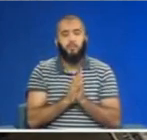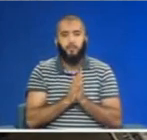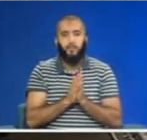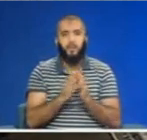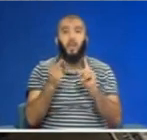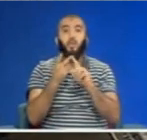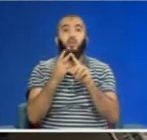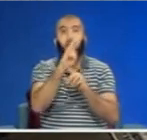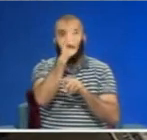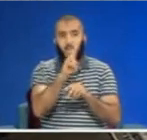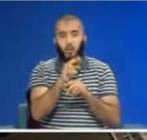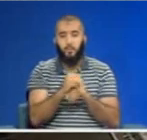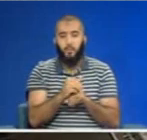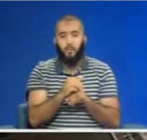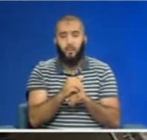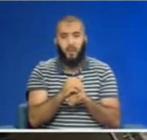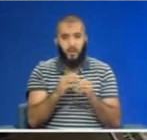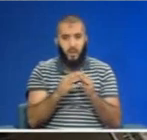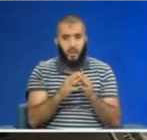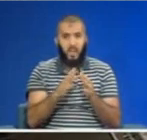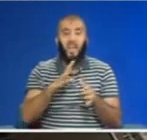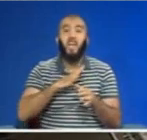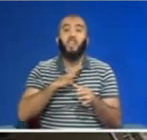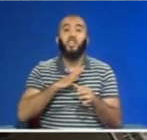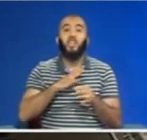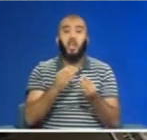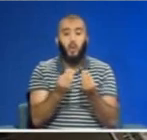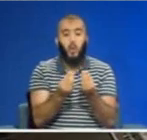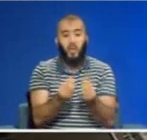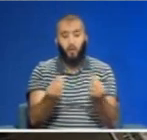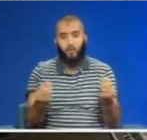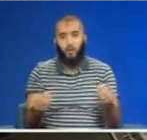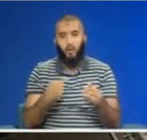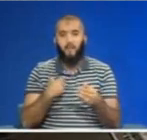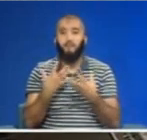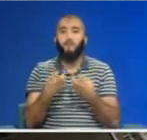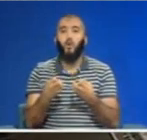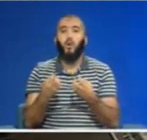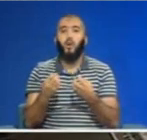عندي اولاد هكذا انا حبيت نزيد ولكن الزوج ماشي